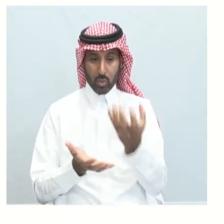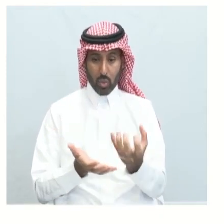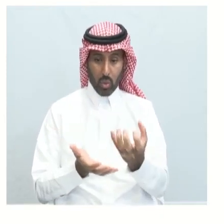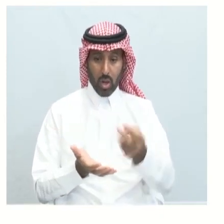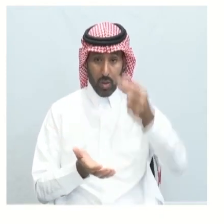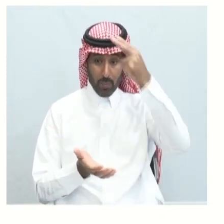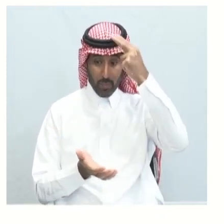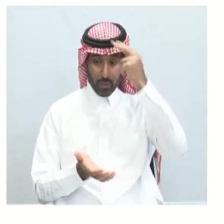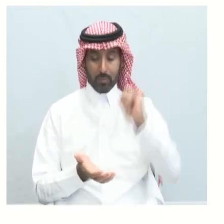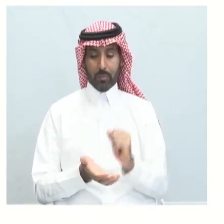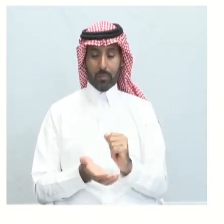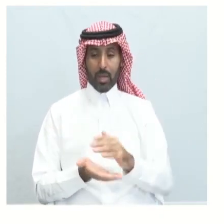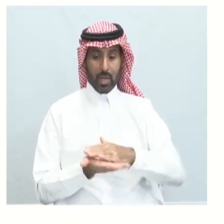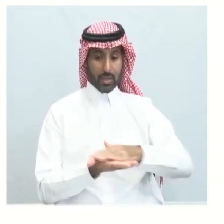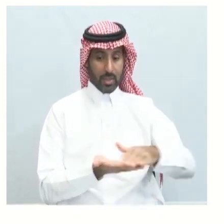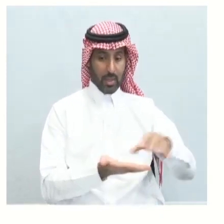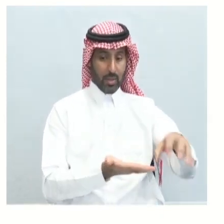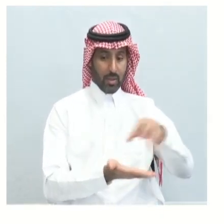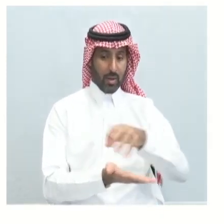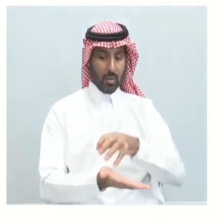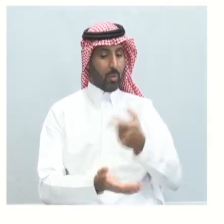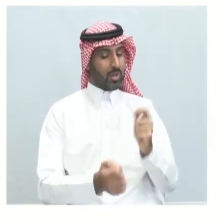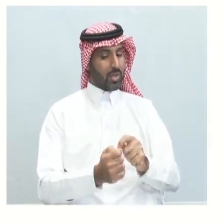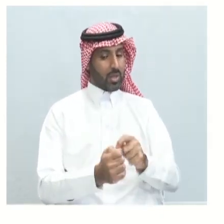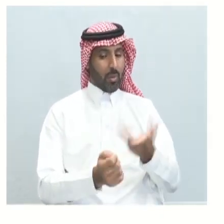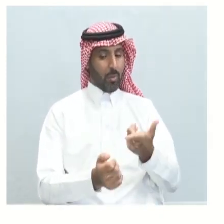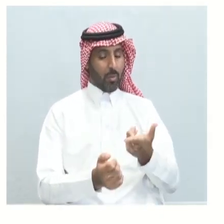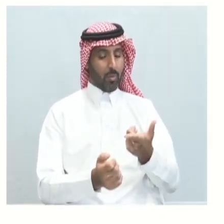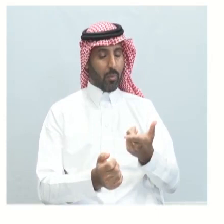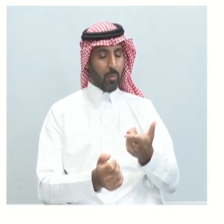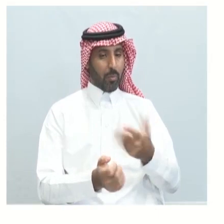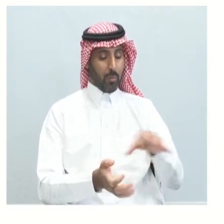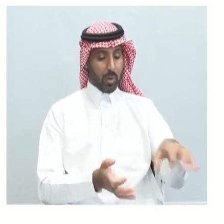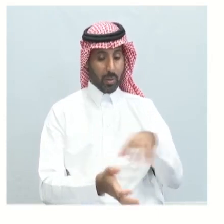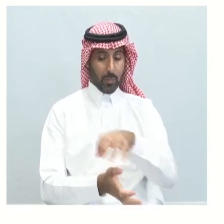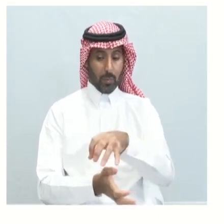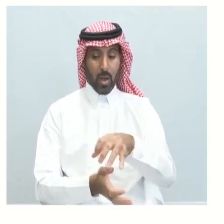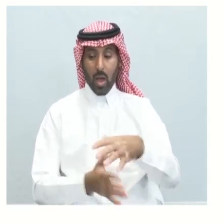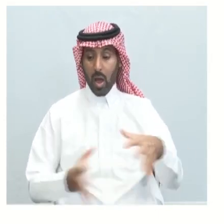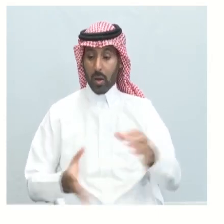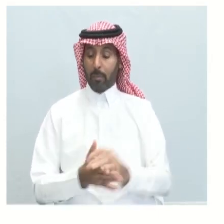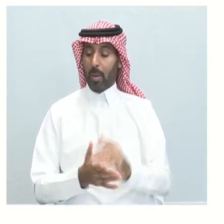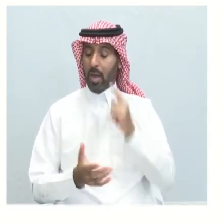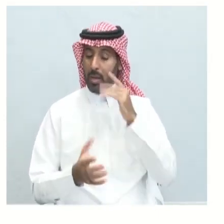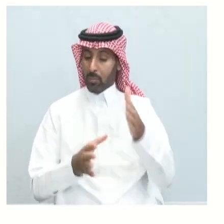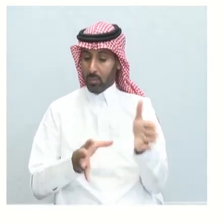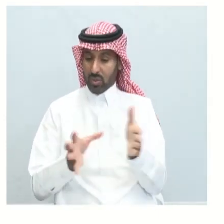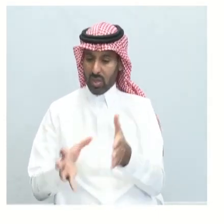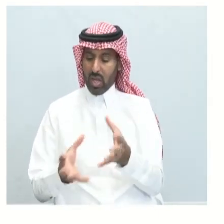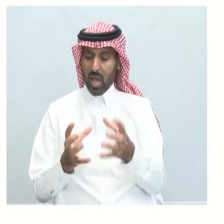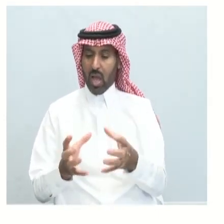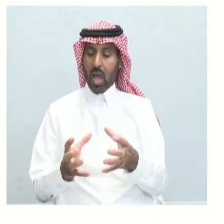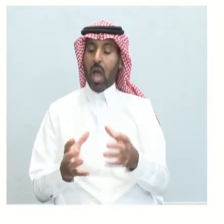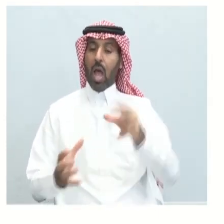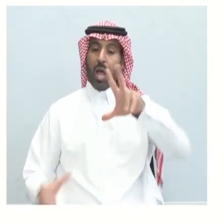المملكه العربيه السعوديه حسب نشاتها الى عده اقاليم من اكبرها الدرع العربي